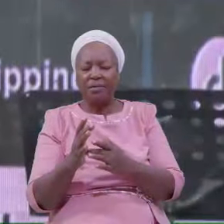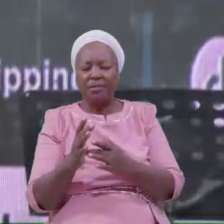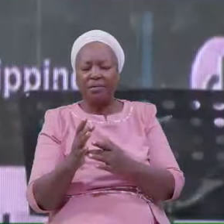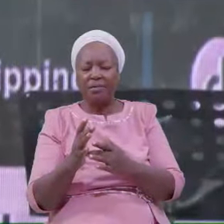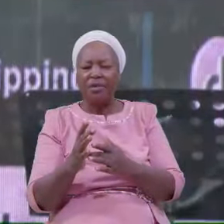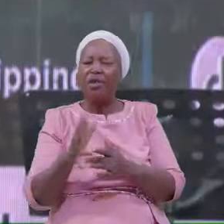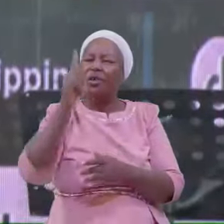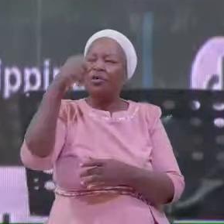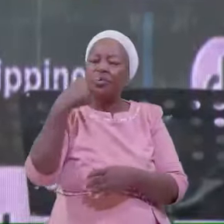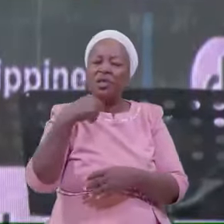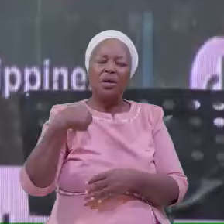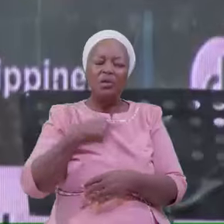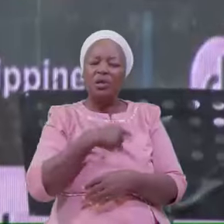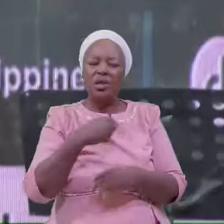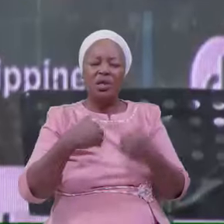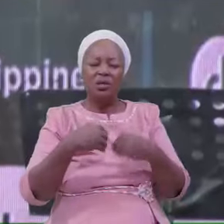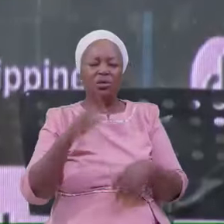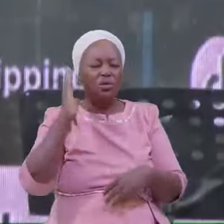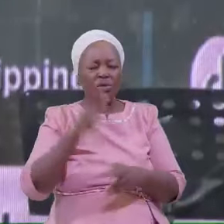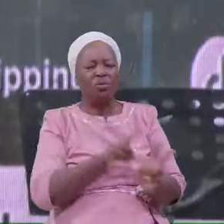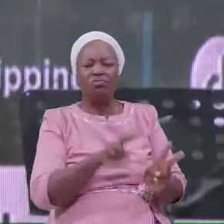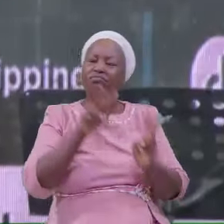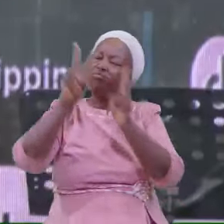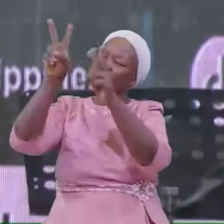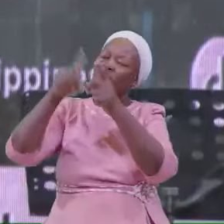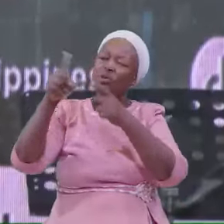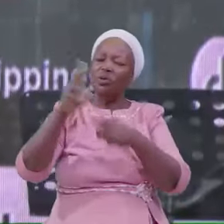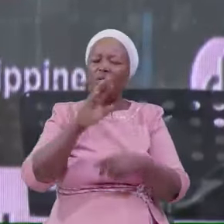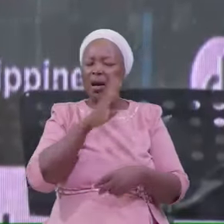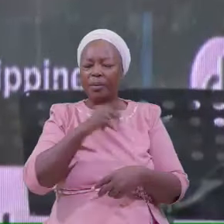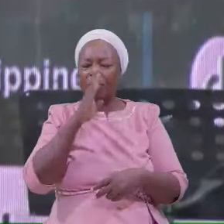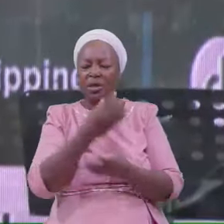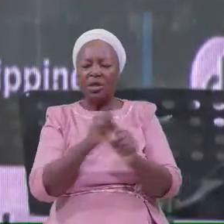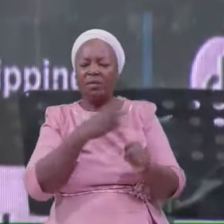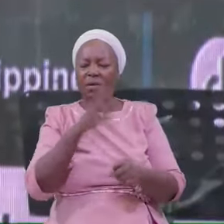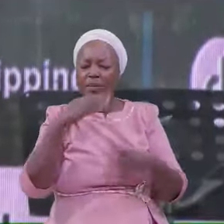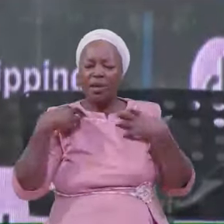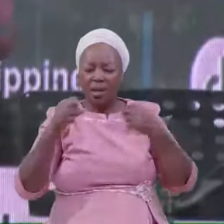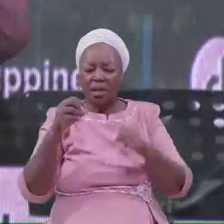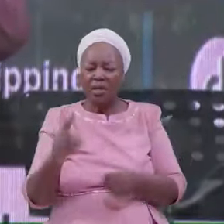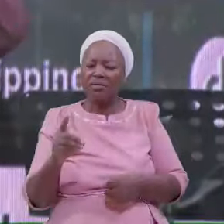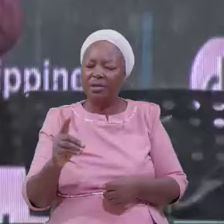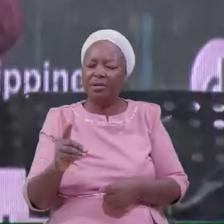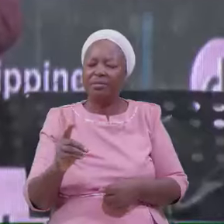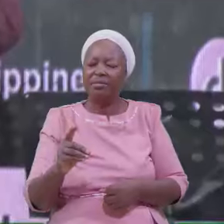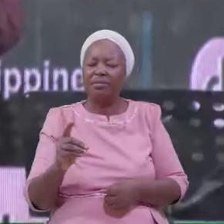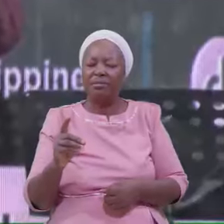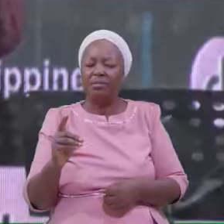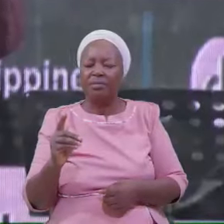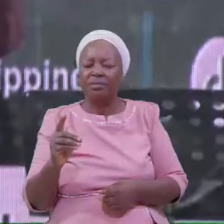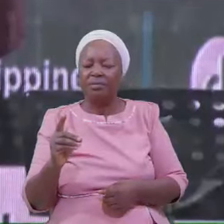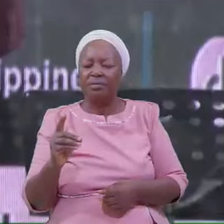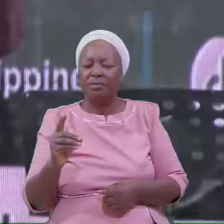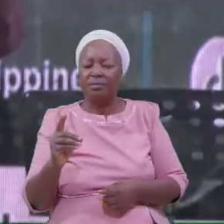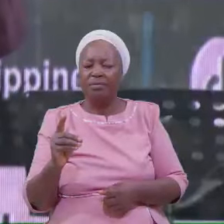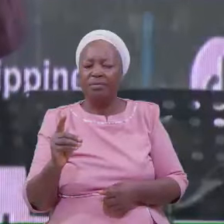look up unto you and be saved and be healed. Sinabi mo, tumingala kami sa iyo, tumingin kami sa iyo, maliligtas kami